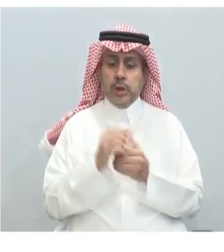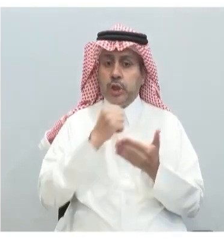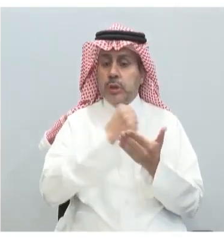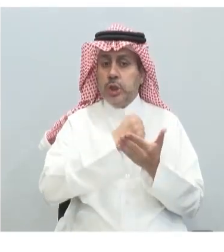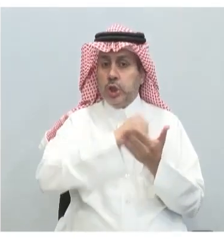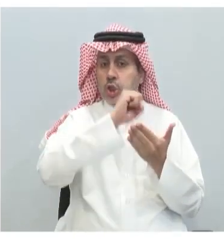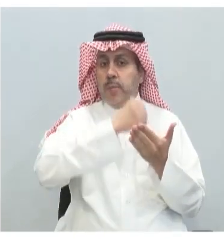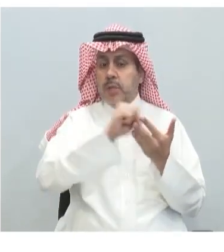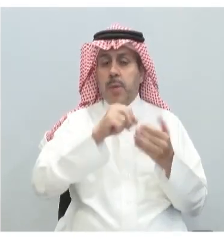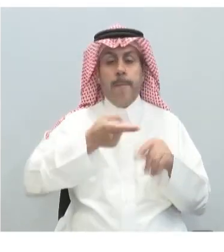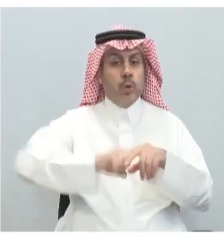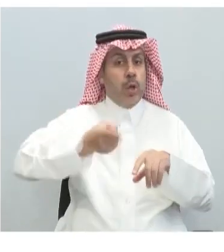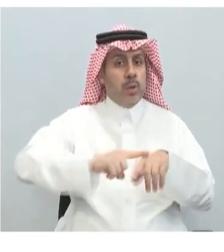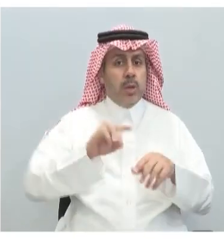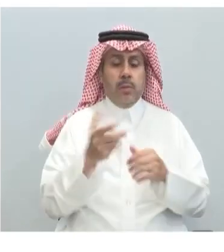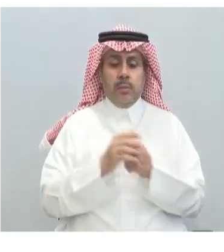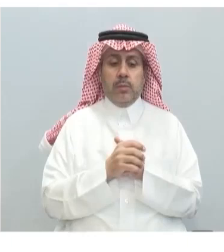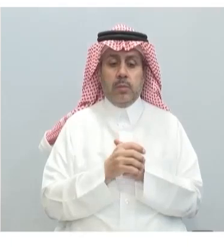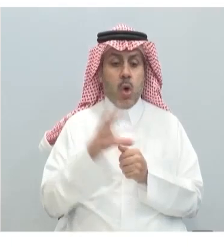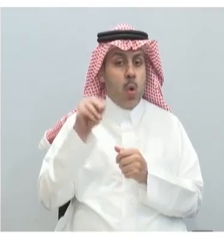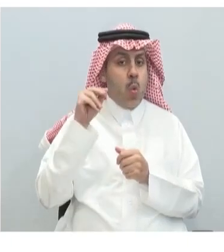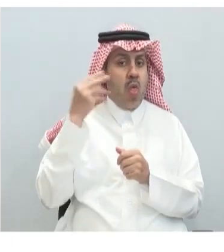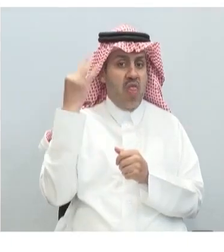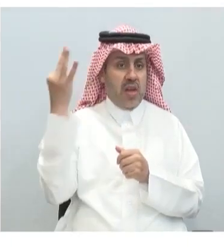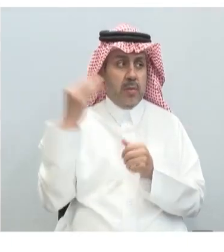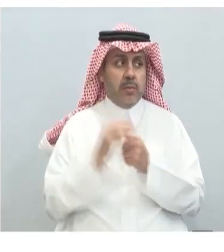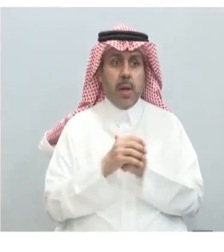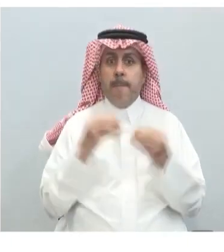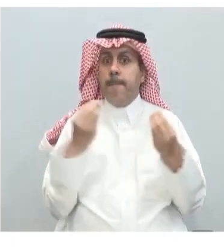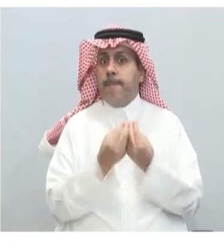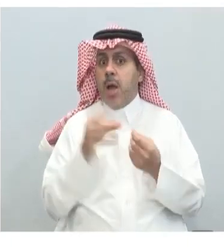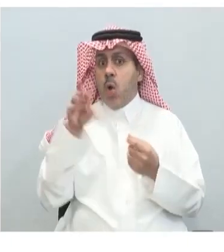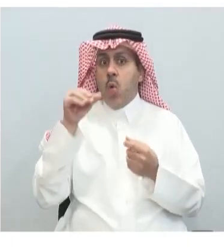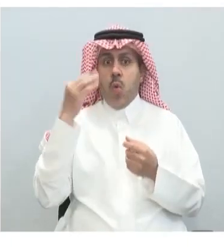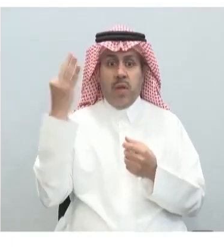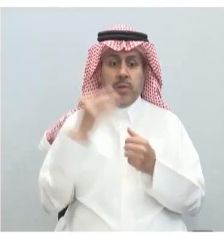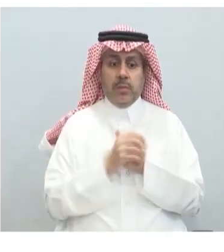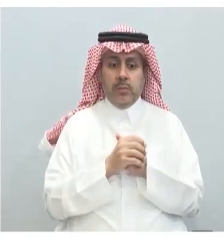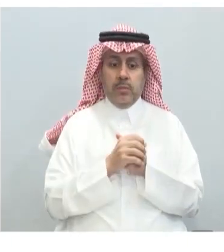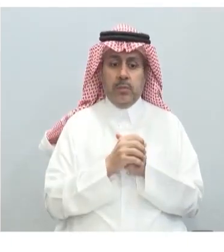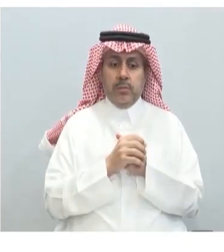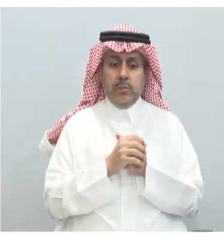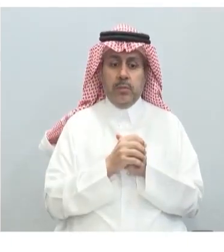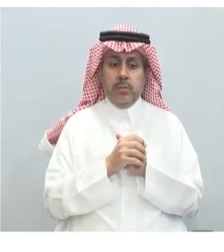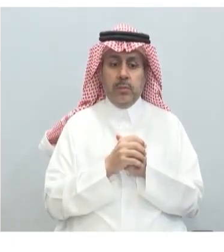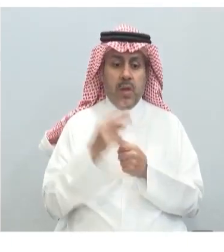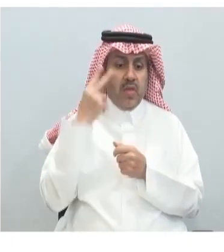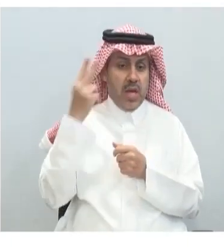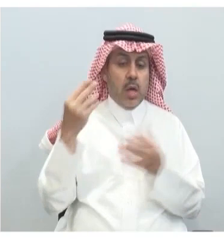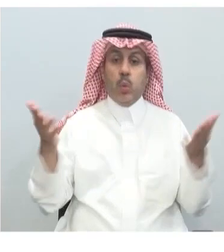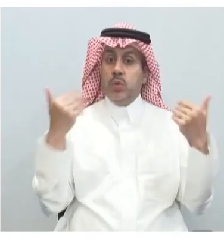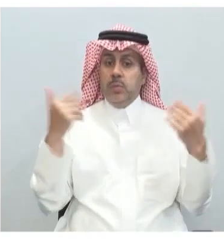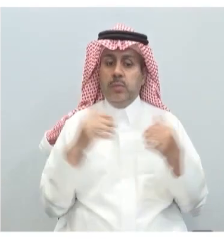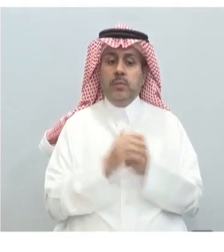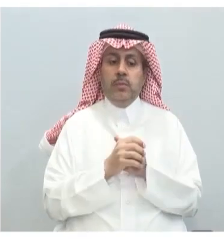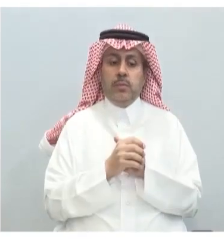من من متكرر انظر هنا الو 3 مع الو 3 هنا ايضا اثنين من الاكسجين